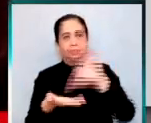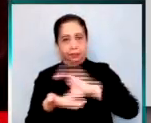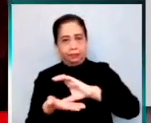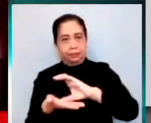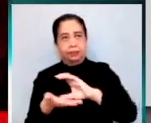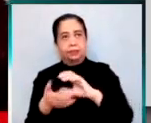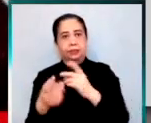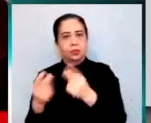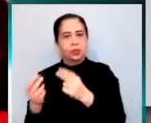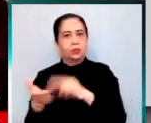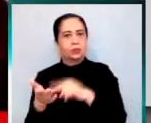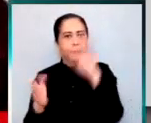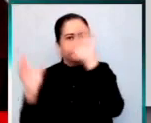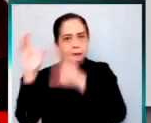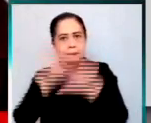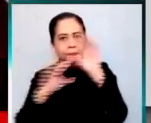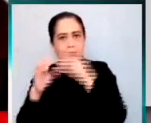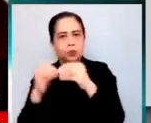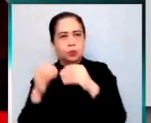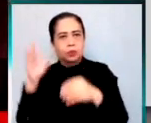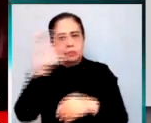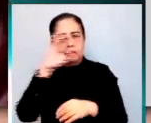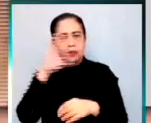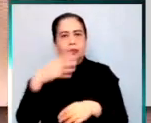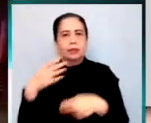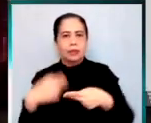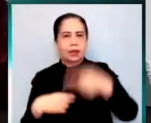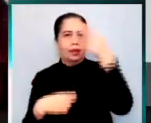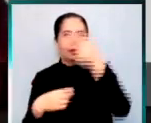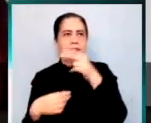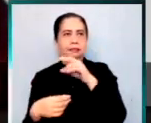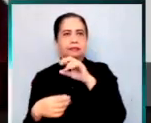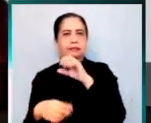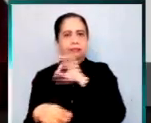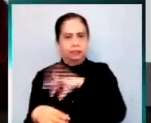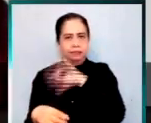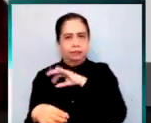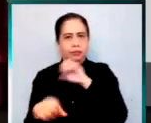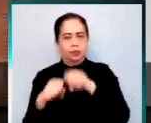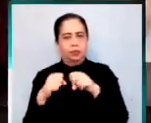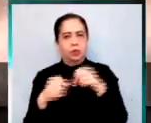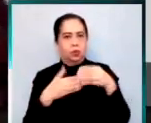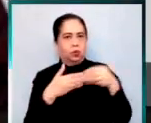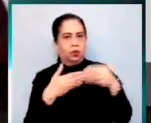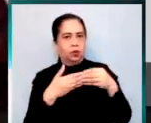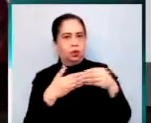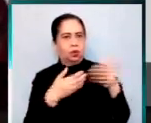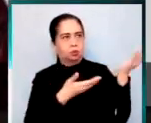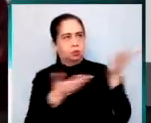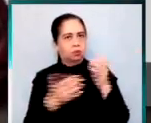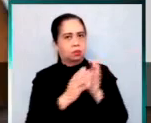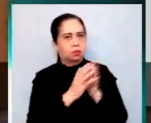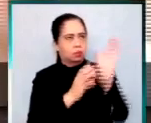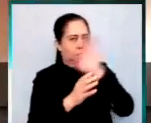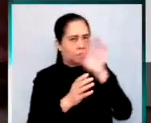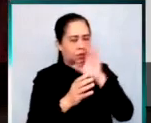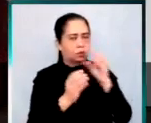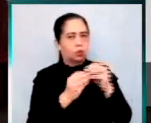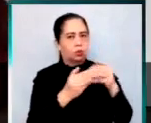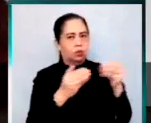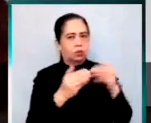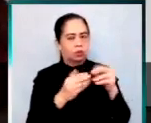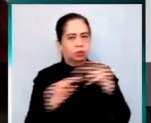para maghanap ng mas mataas na kita. Okay? Kaya lumalakas yung demand for dollars relative sa peso. At nakikita